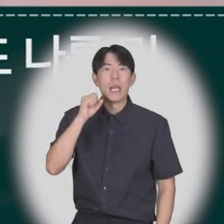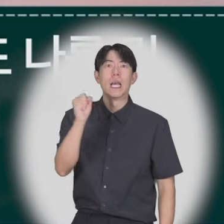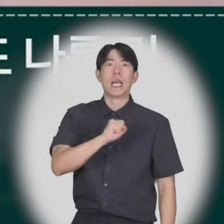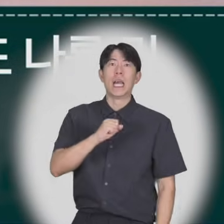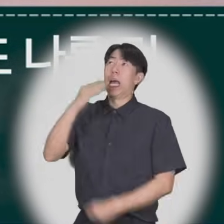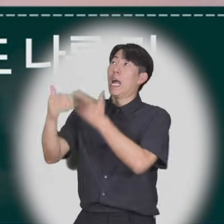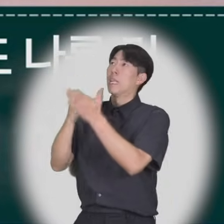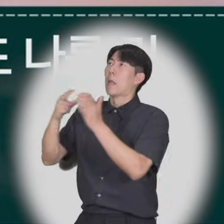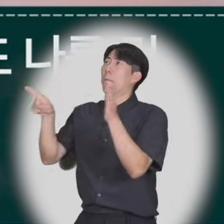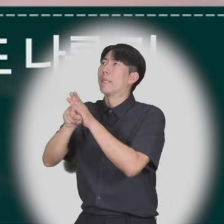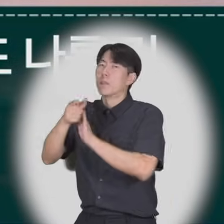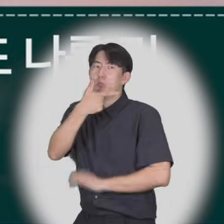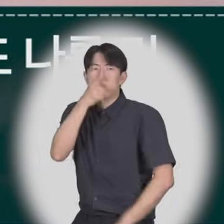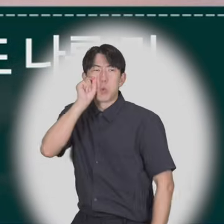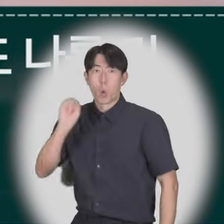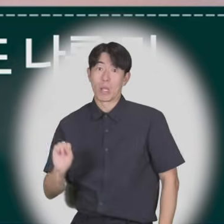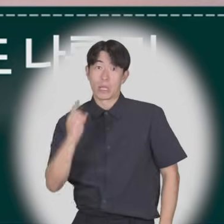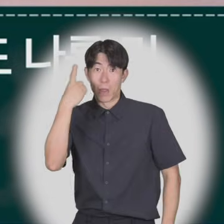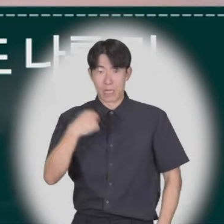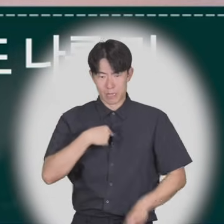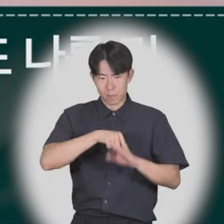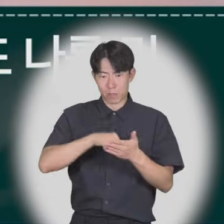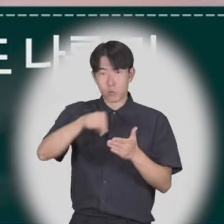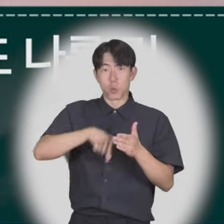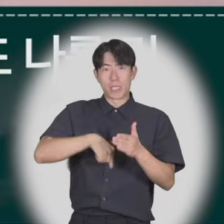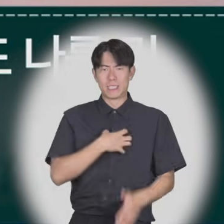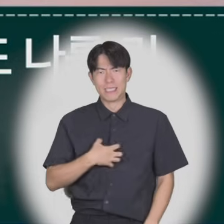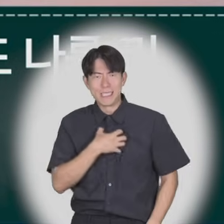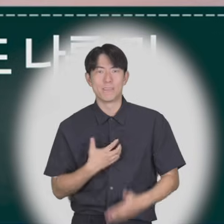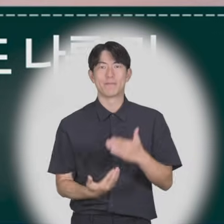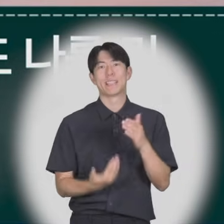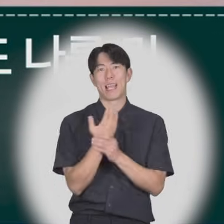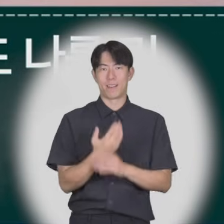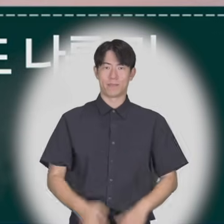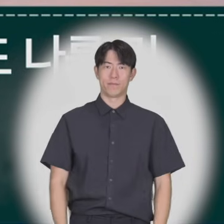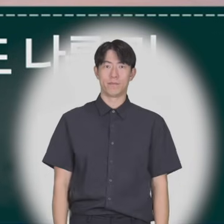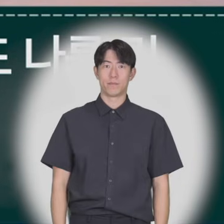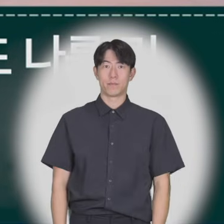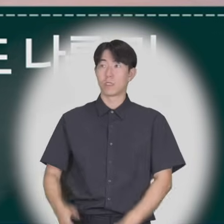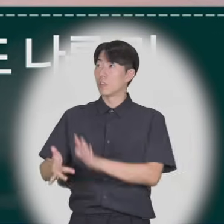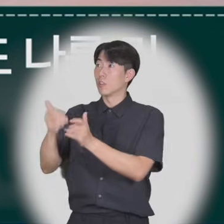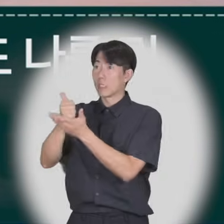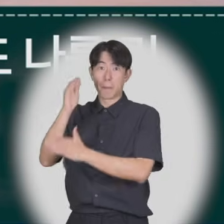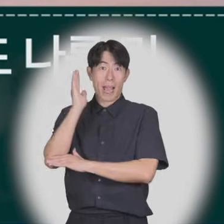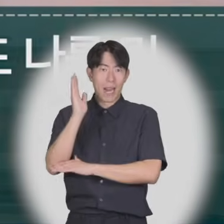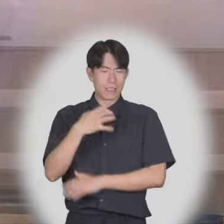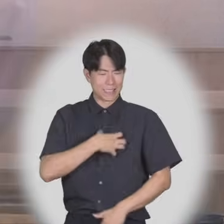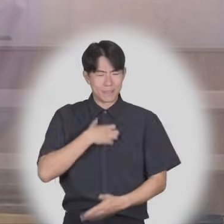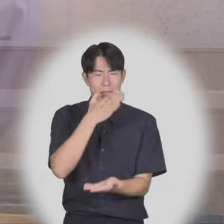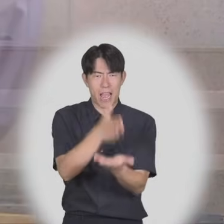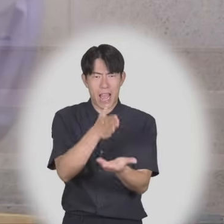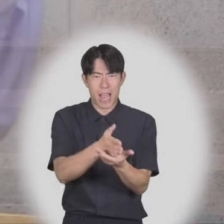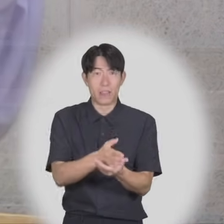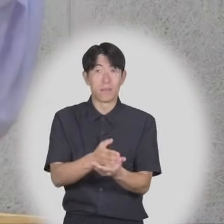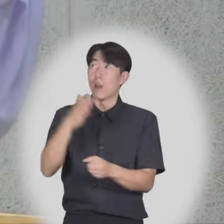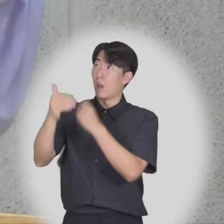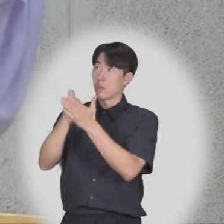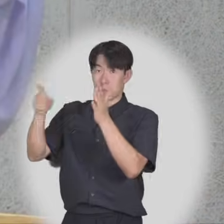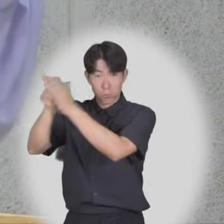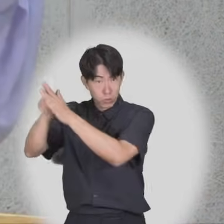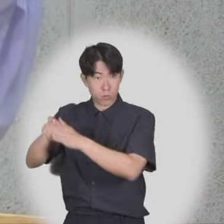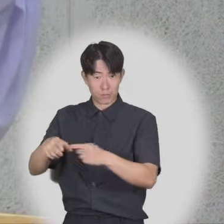부재, 거기서부터 근심이 온 겁니다. 예수님께서 근심하지 말라. 하나님을 믿으니 또